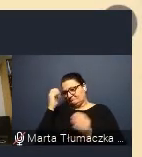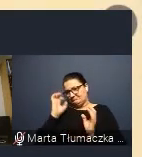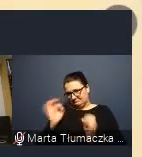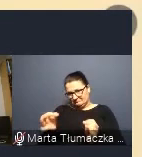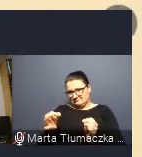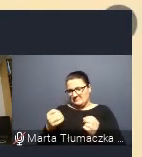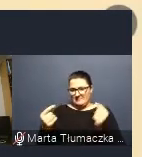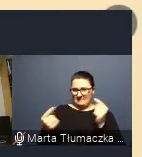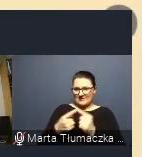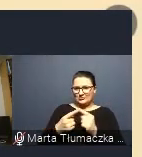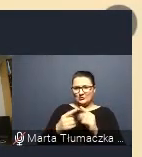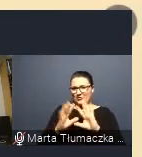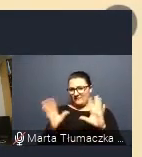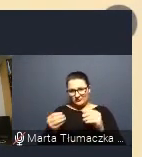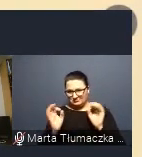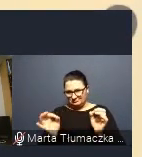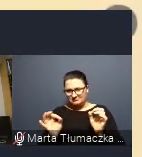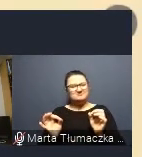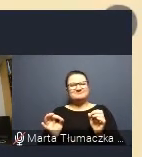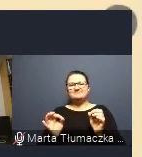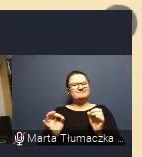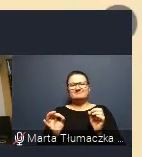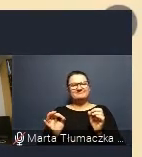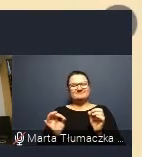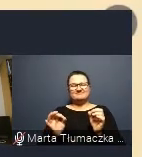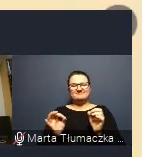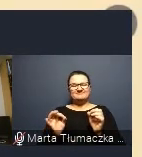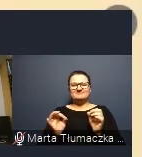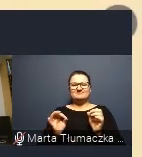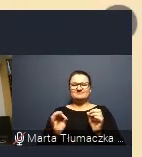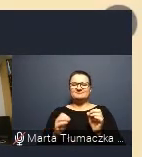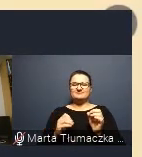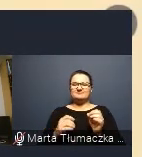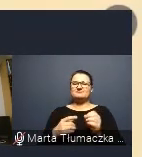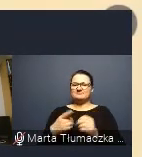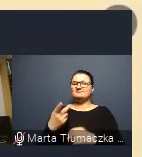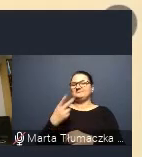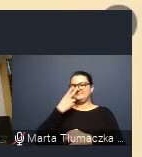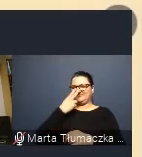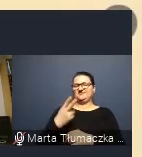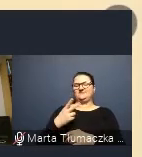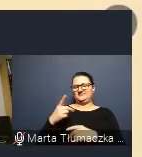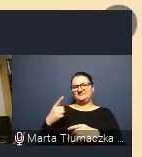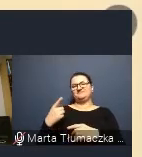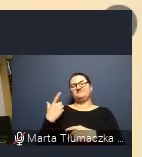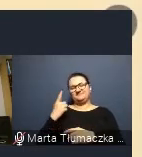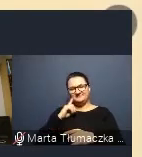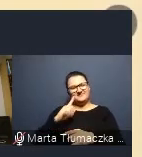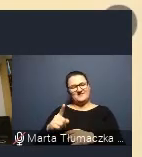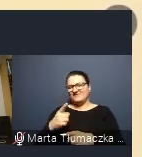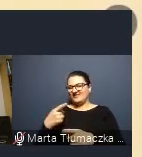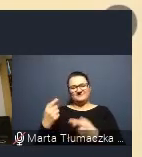wszystkie moje działania. Natomiast, że tak powiem, w sposób radosny przekonałam się o tym, że się jednak nie